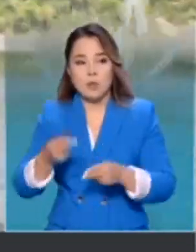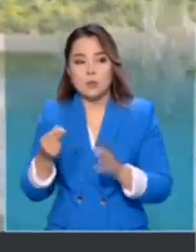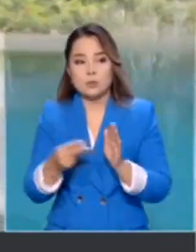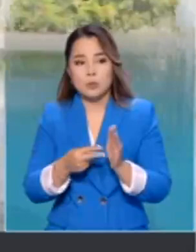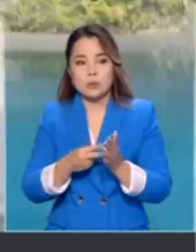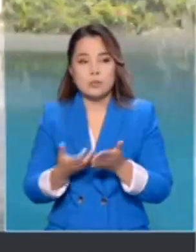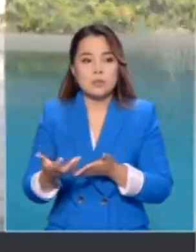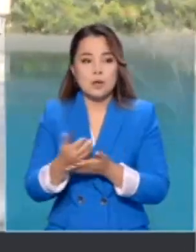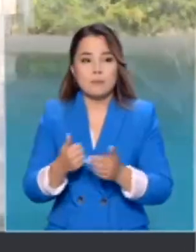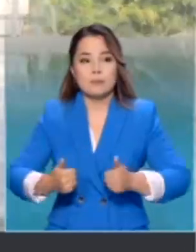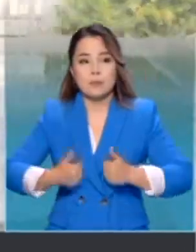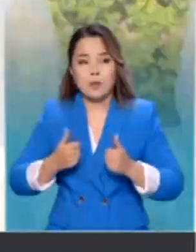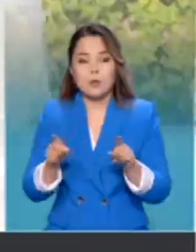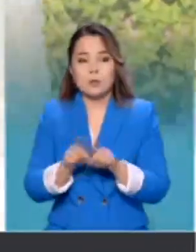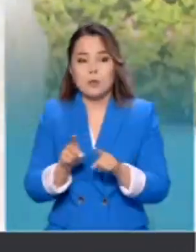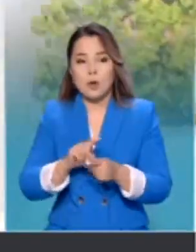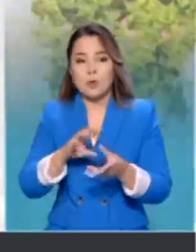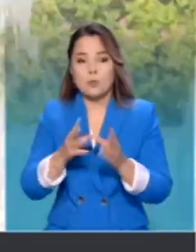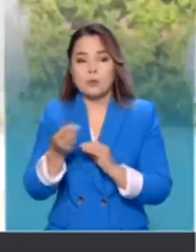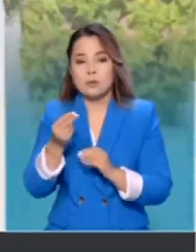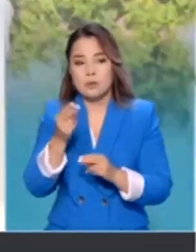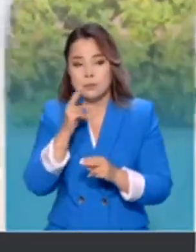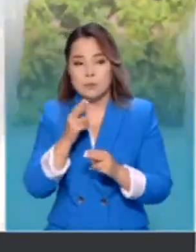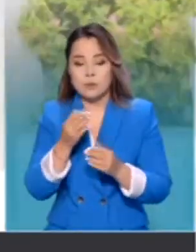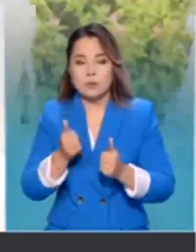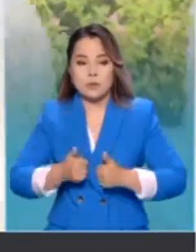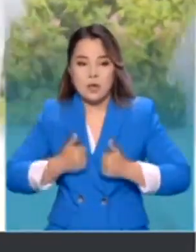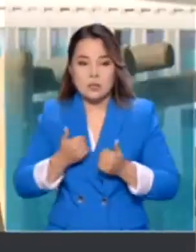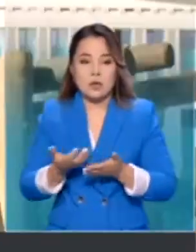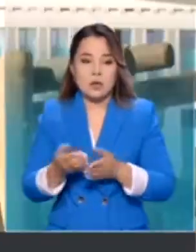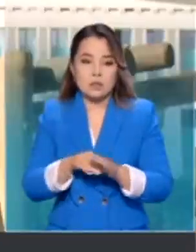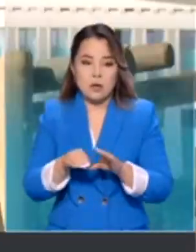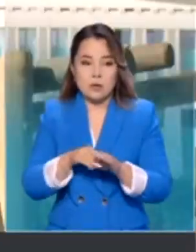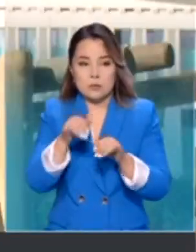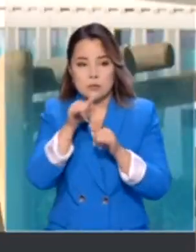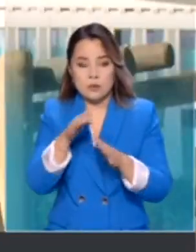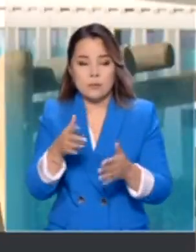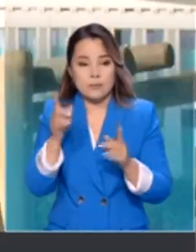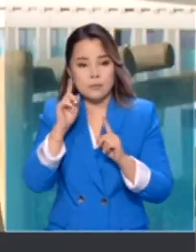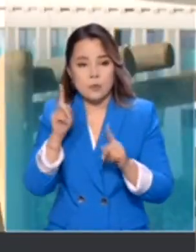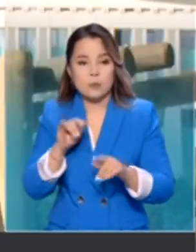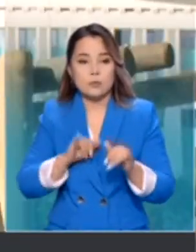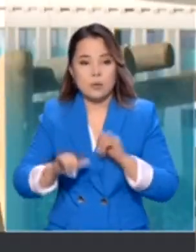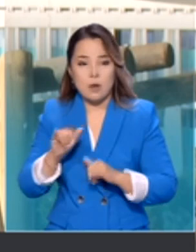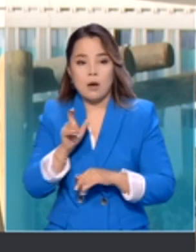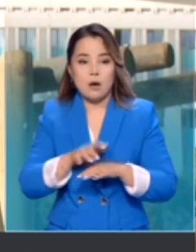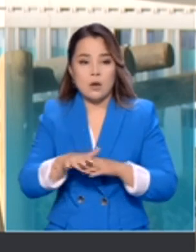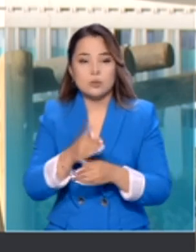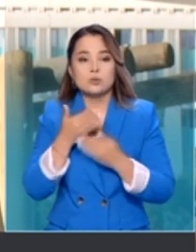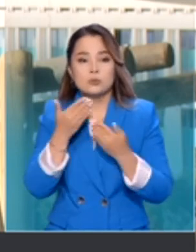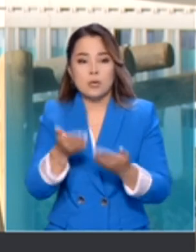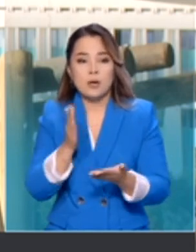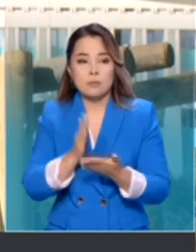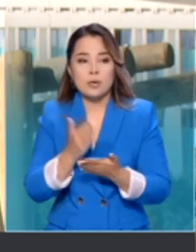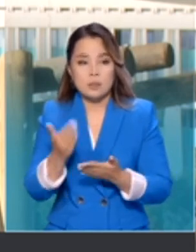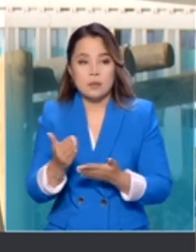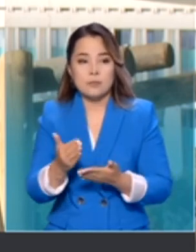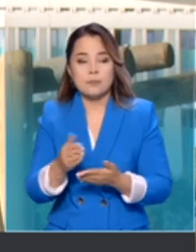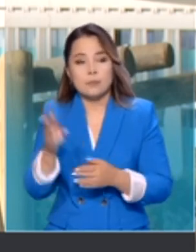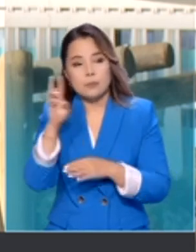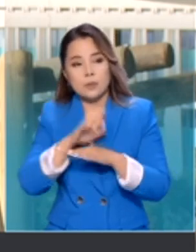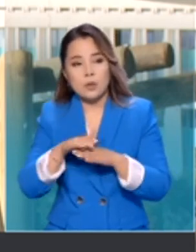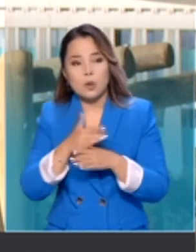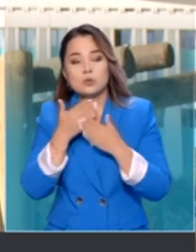соманы өздері жинауға тырысқанымен қомақты қаржын табуға қауқар жетпей отыр. Амал жоқ. Халықтан сұрай бастадық.